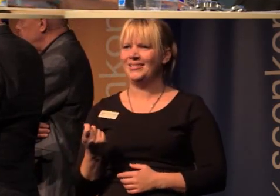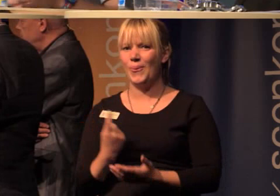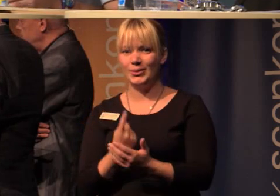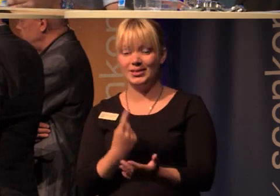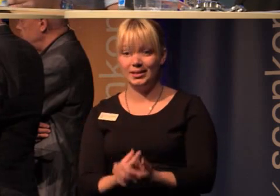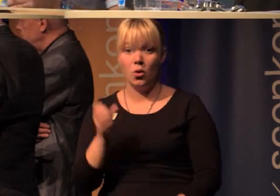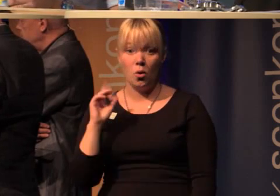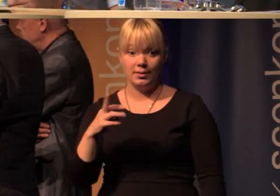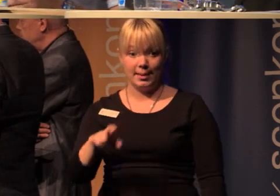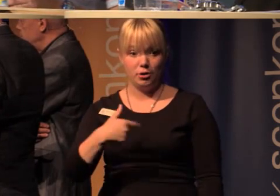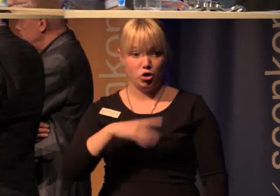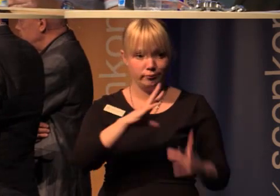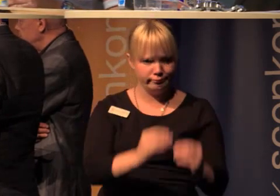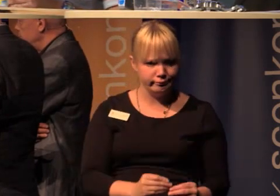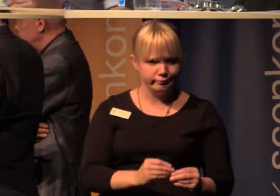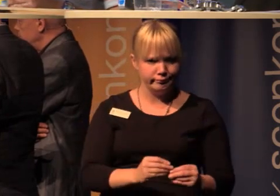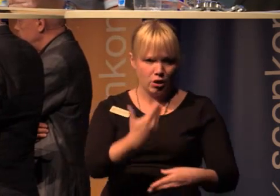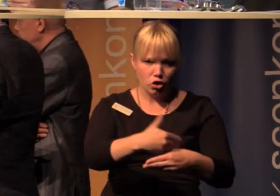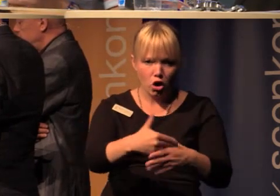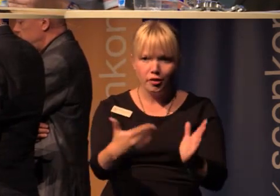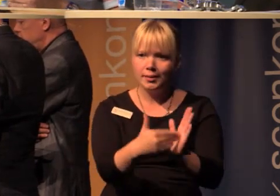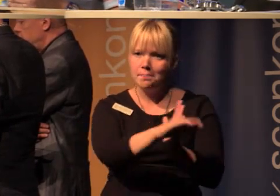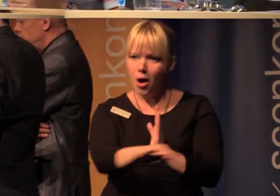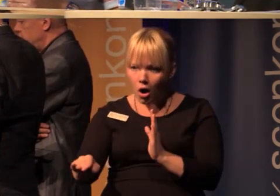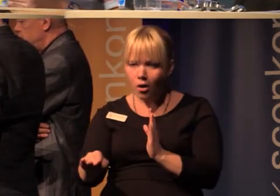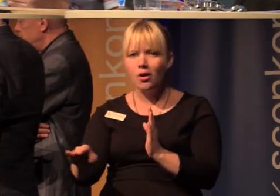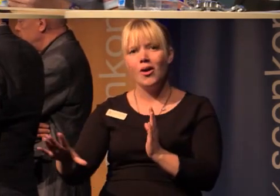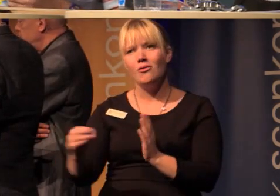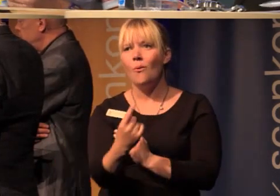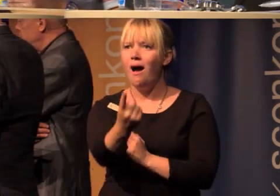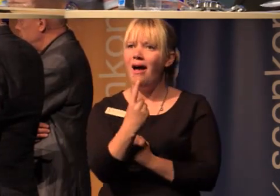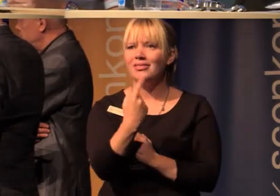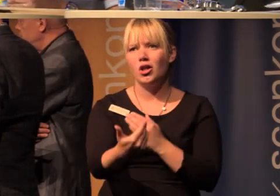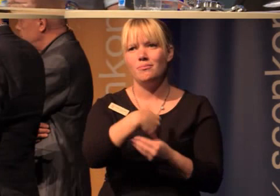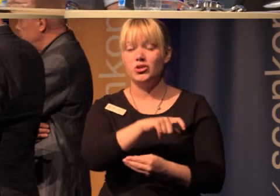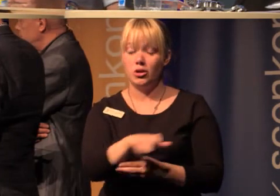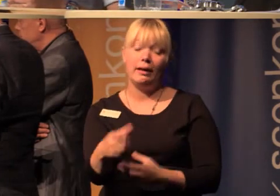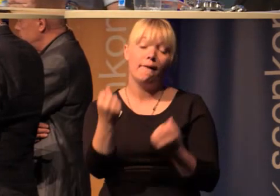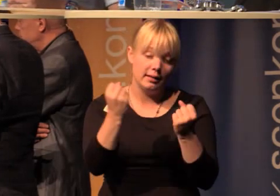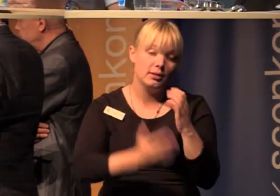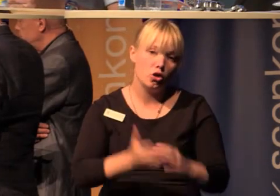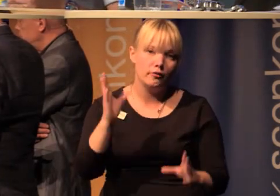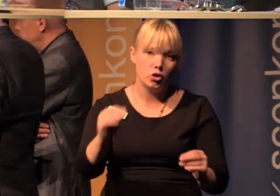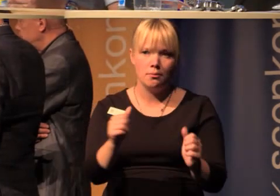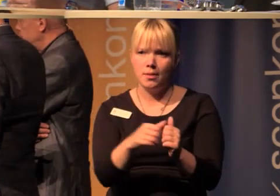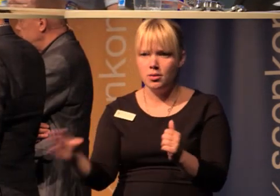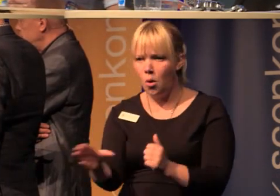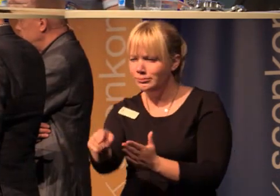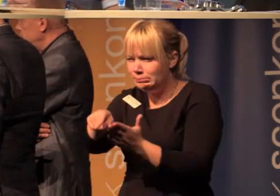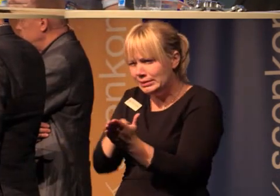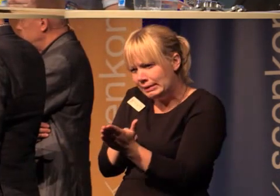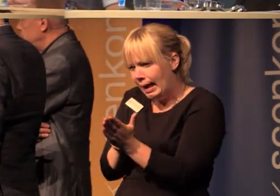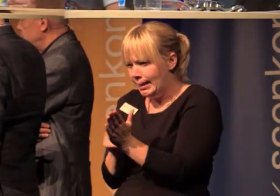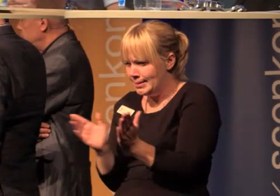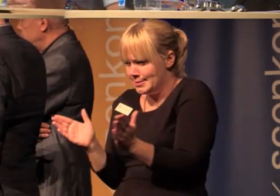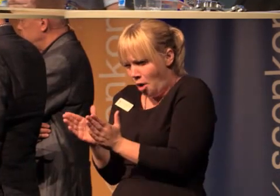en barnuppsättning eller en teateruppsättning för barn, så kanske antalet besökare är en viktig del. Gör man en nischad konstutställning så